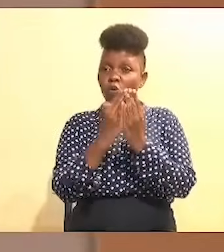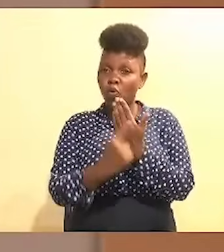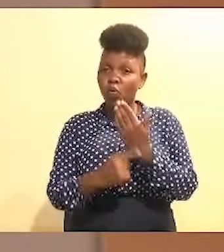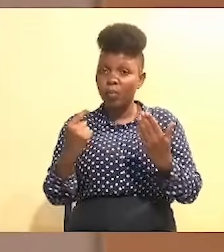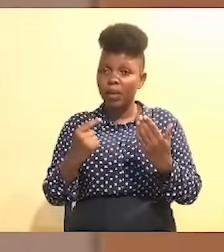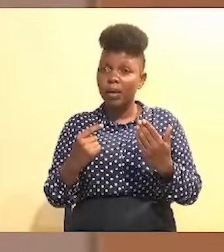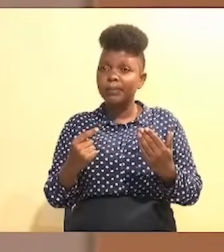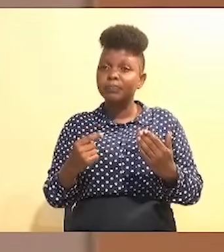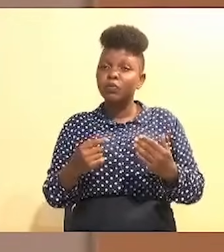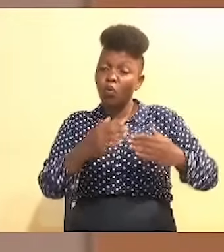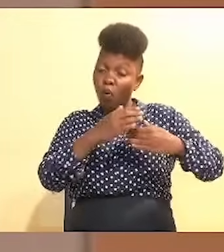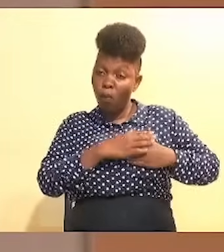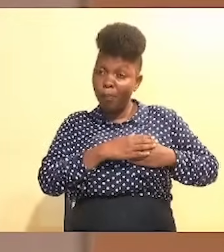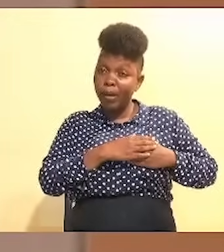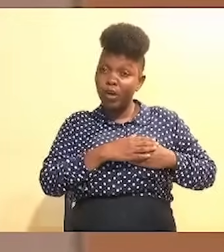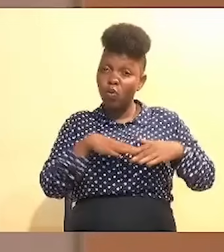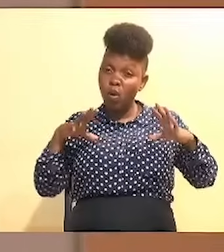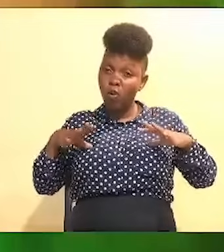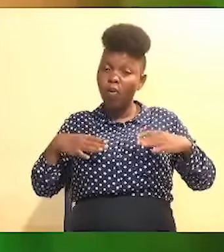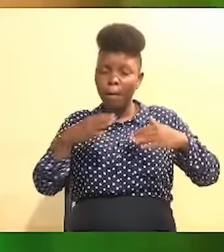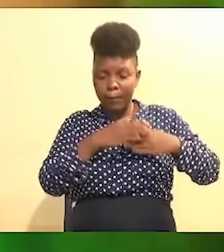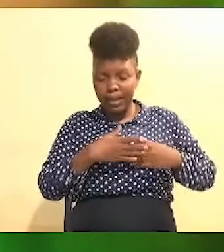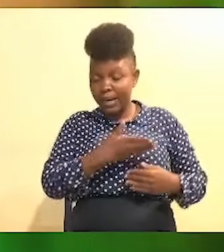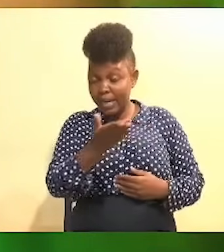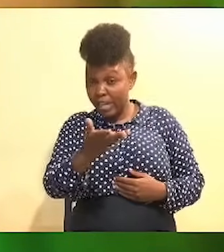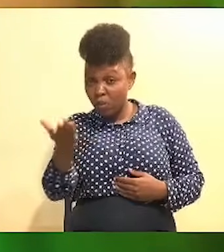la udugu mpendane ninyi kwa ninyi, kwa heshima